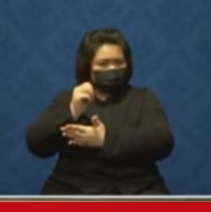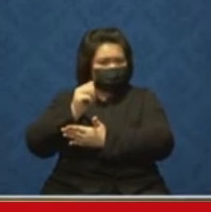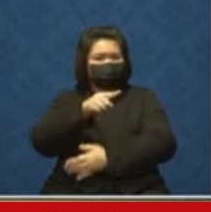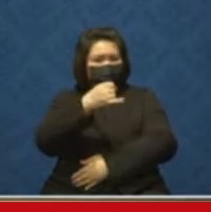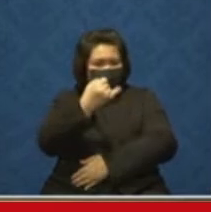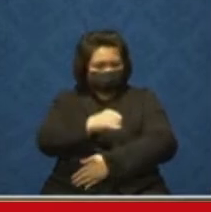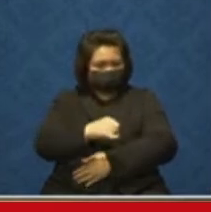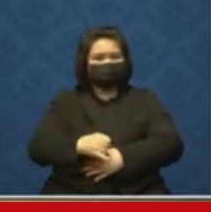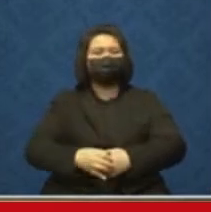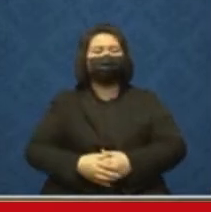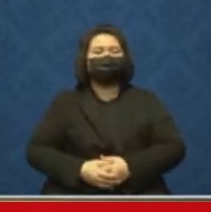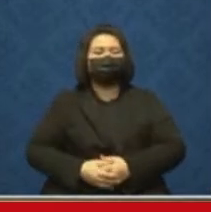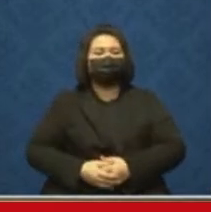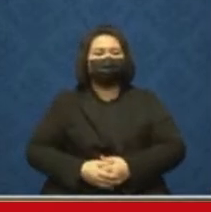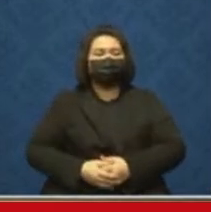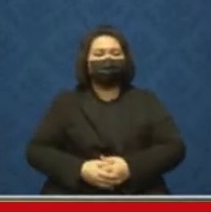ท่ผิดครับ.